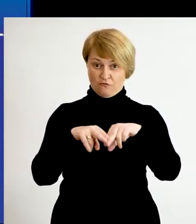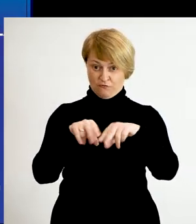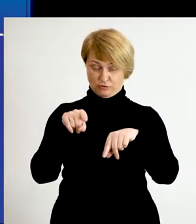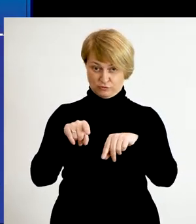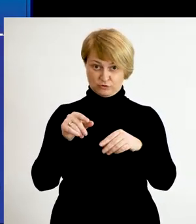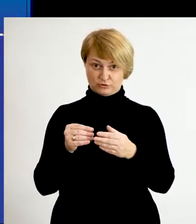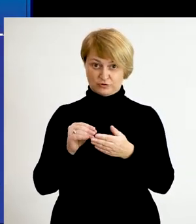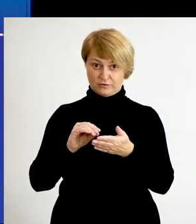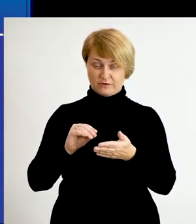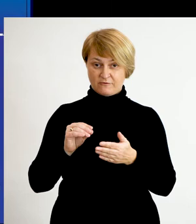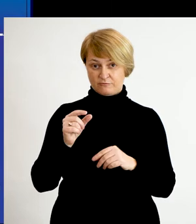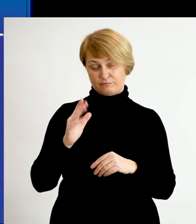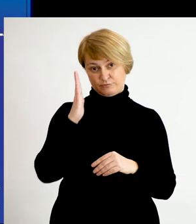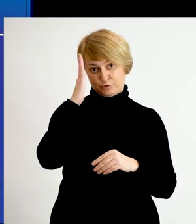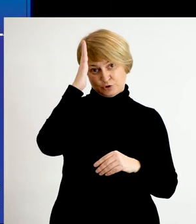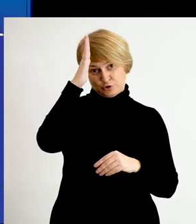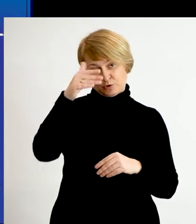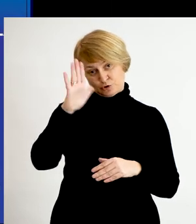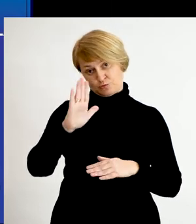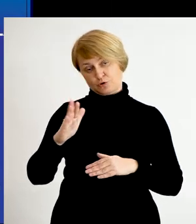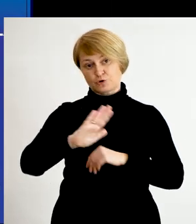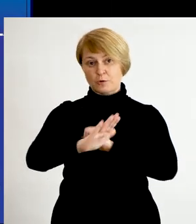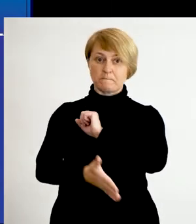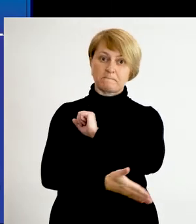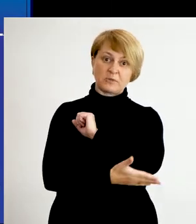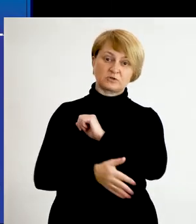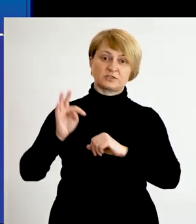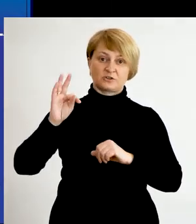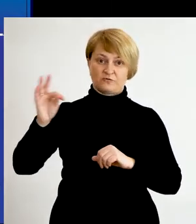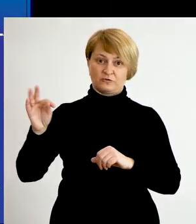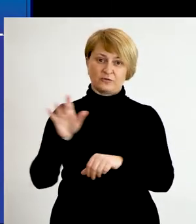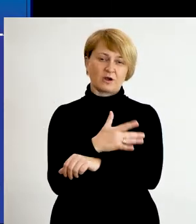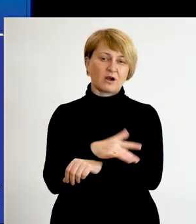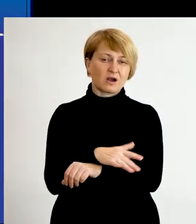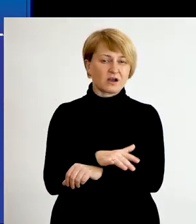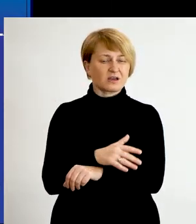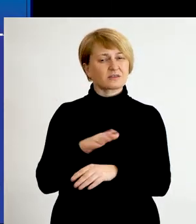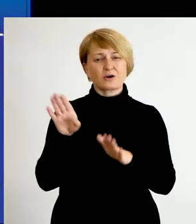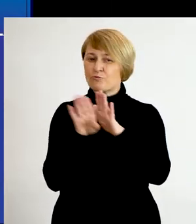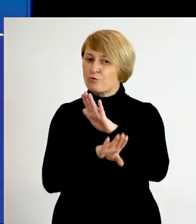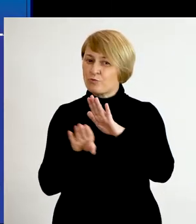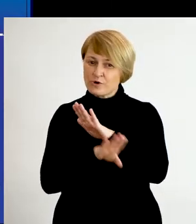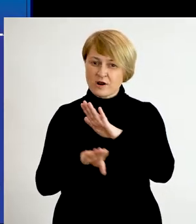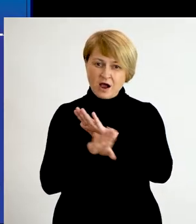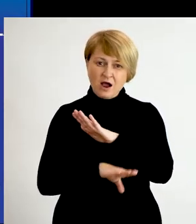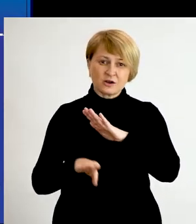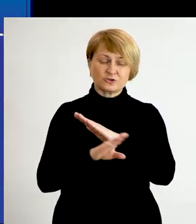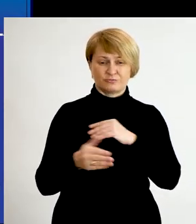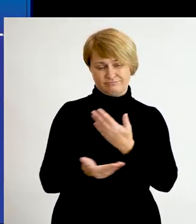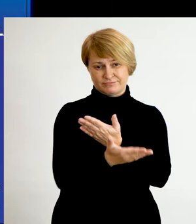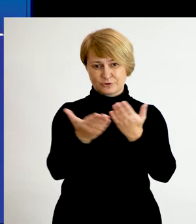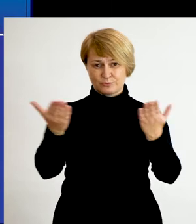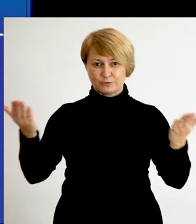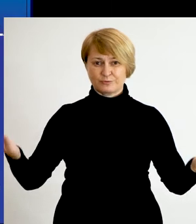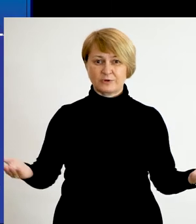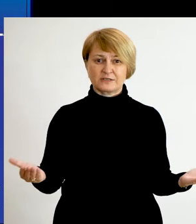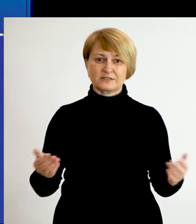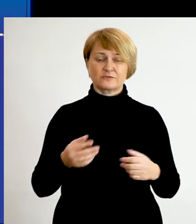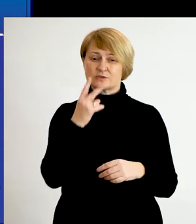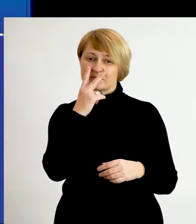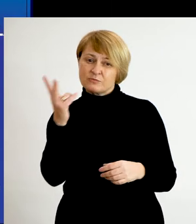który w przyszłości być może będzie stanowił podstawę ich emerytury. Ja upraszczam cały proces, żebyście Państwo